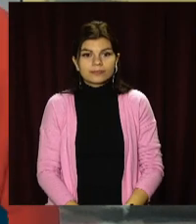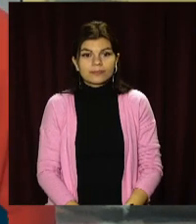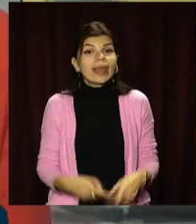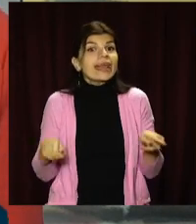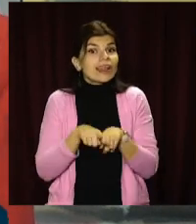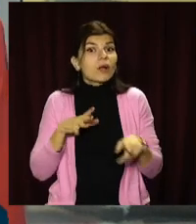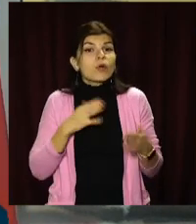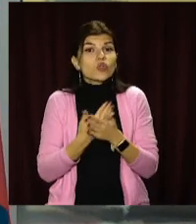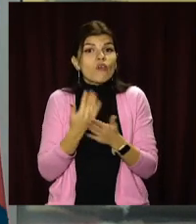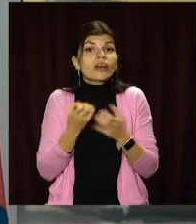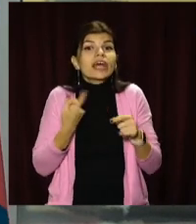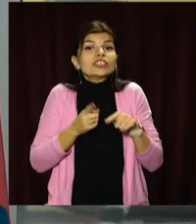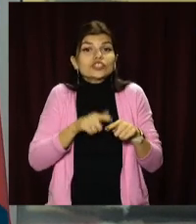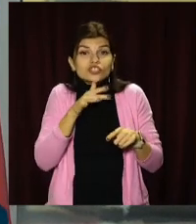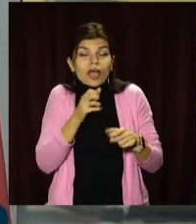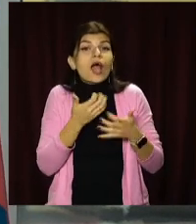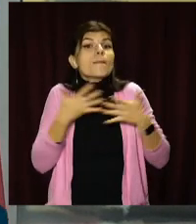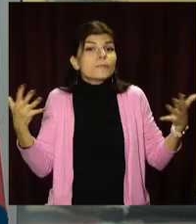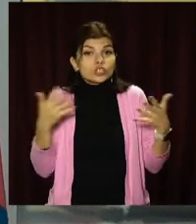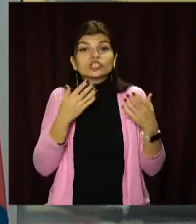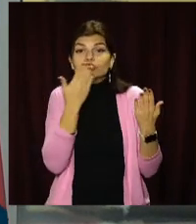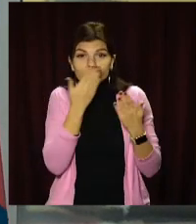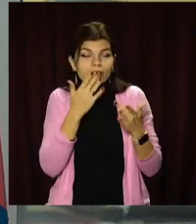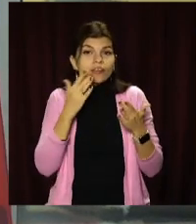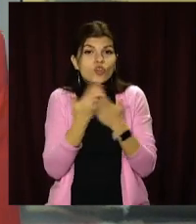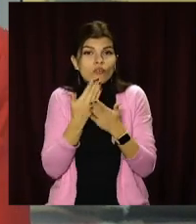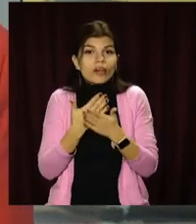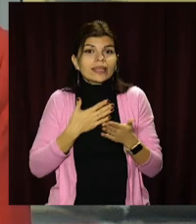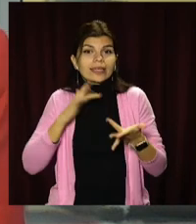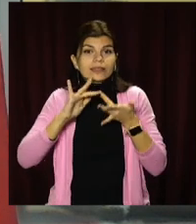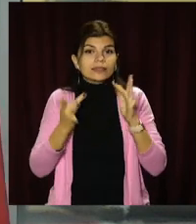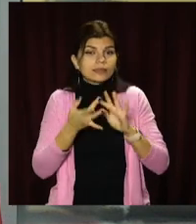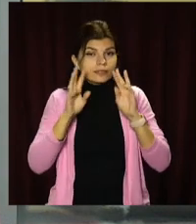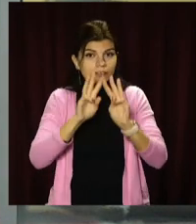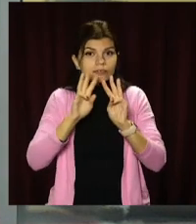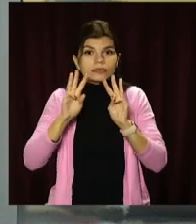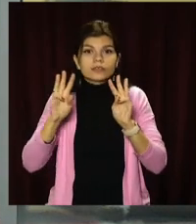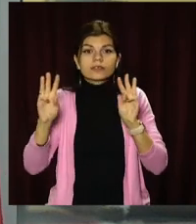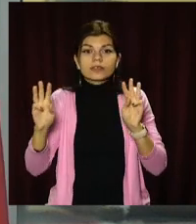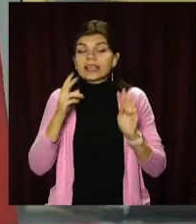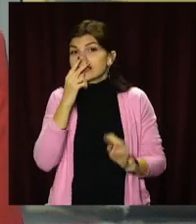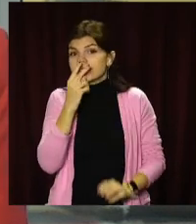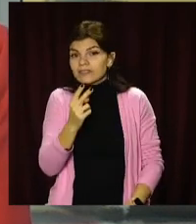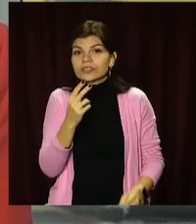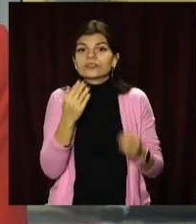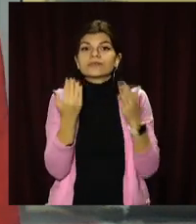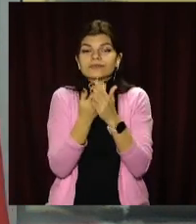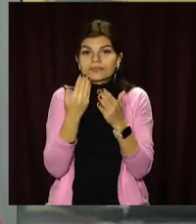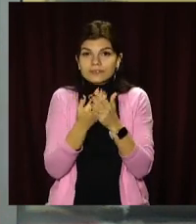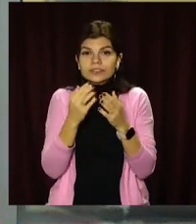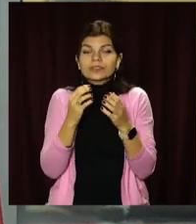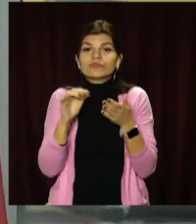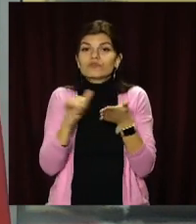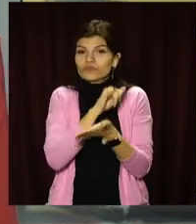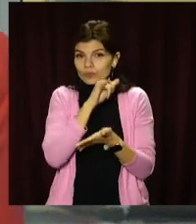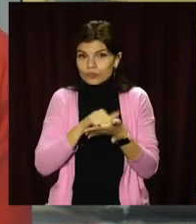Такими були новини на цей час, а більше вже читайте новини на нашому сайті opentv.media, дивіться сюжети в соціальних мережах